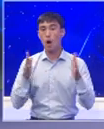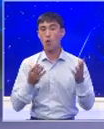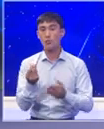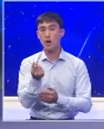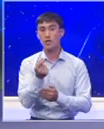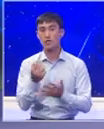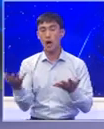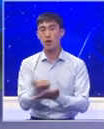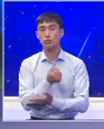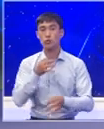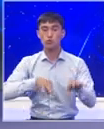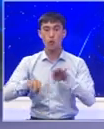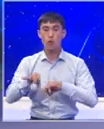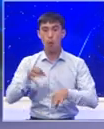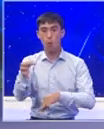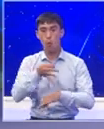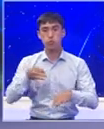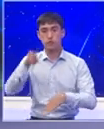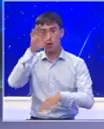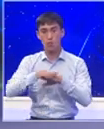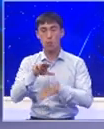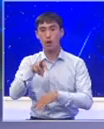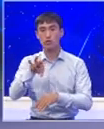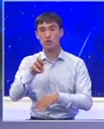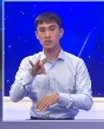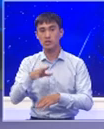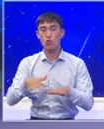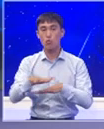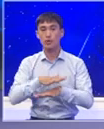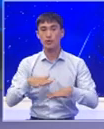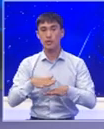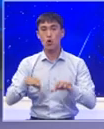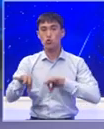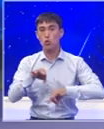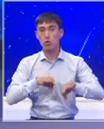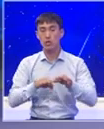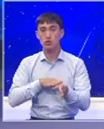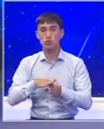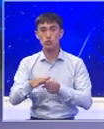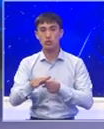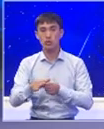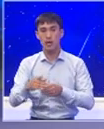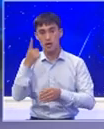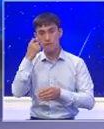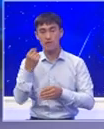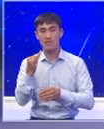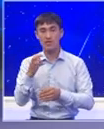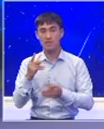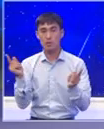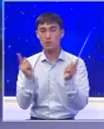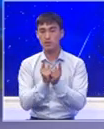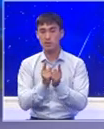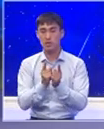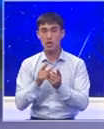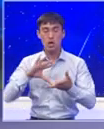Ауқымды қаржы алымды жоба облыс әкімі Марат Сұлтанғазиев өңірде бірқатар жобаларын жүзеге асыруға ниетті инвестормен